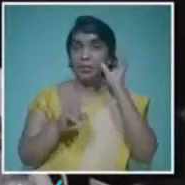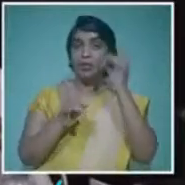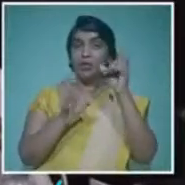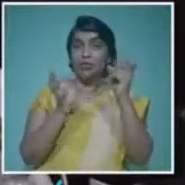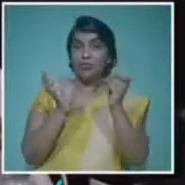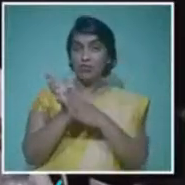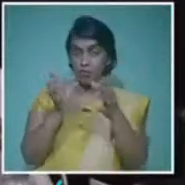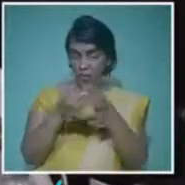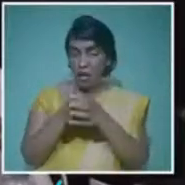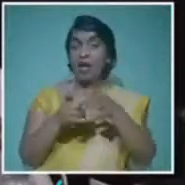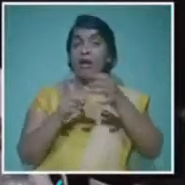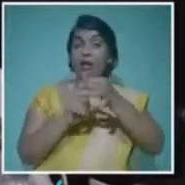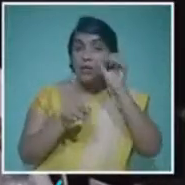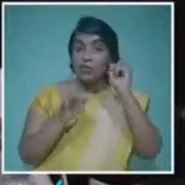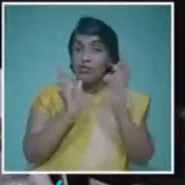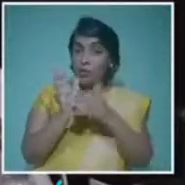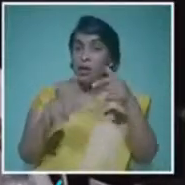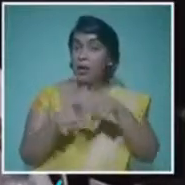දන්නේ නැහැ ලෝකේ